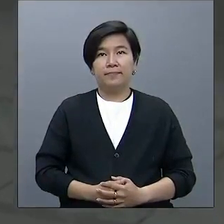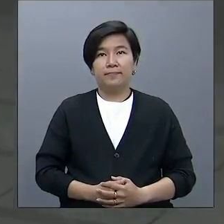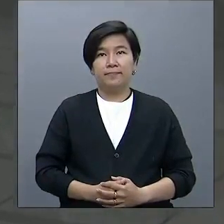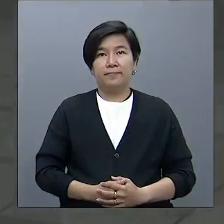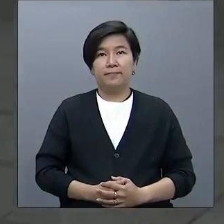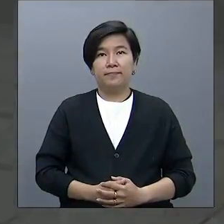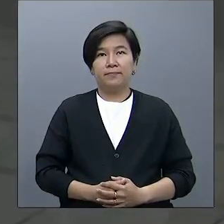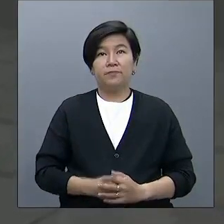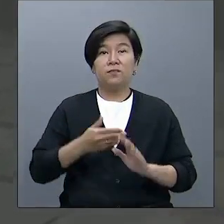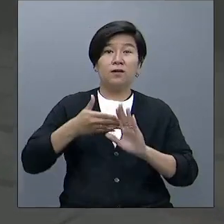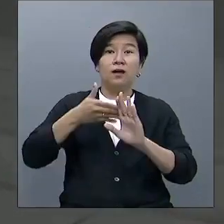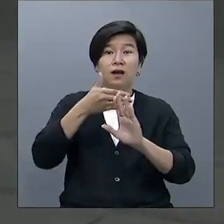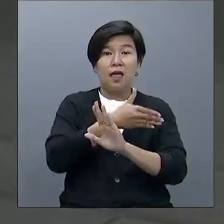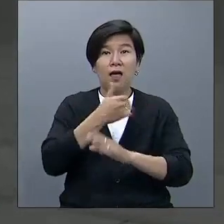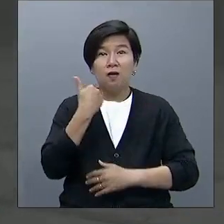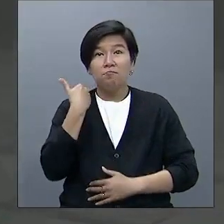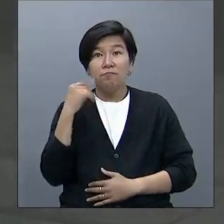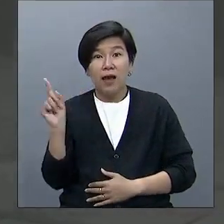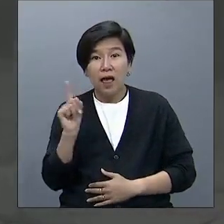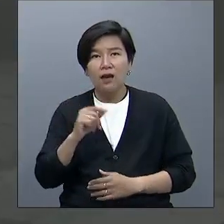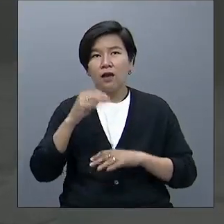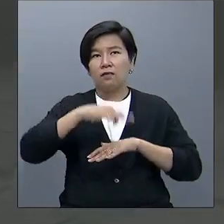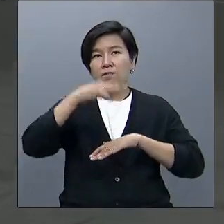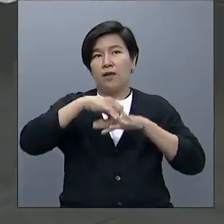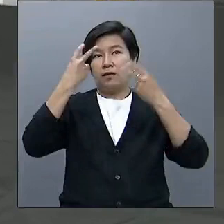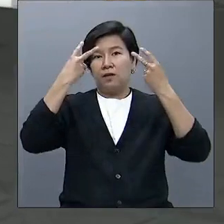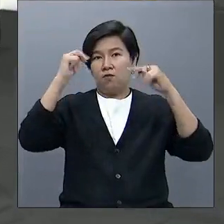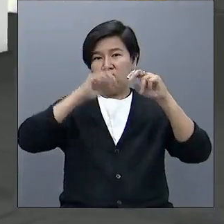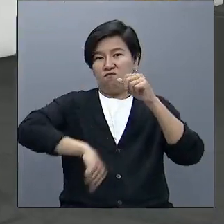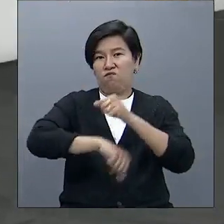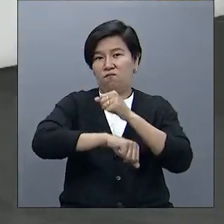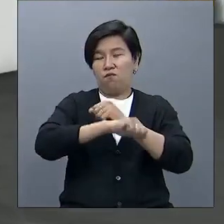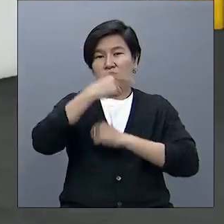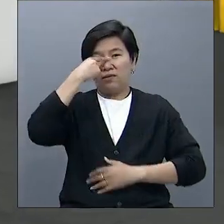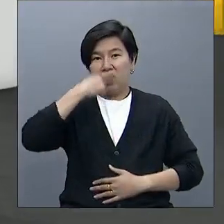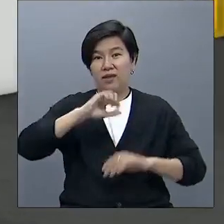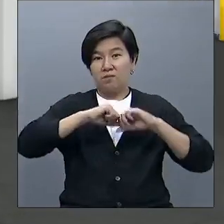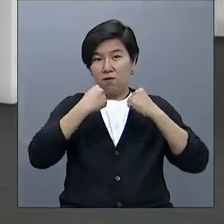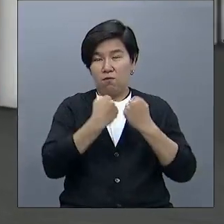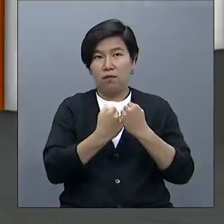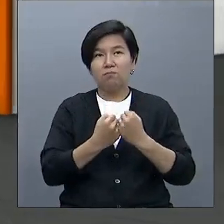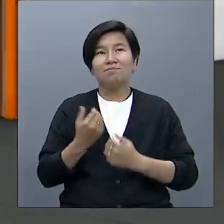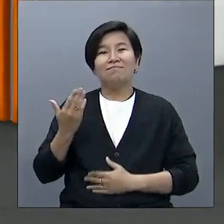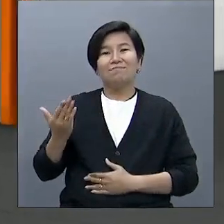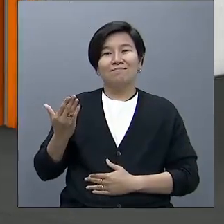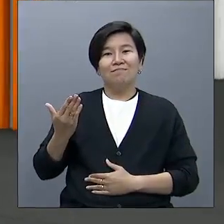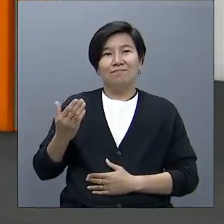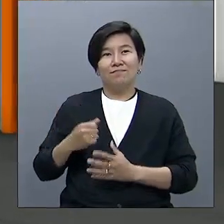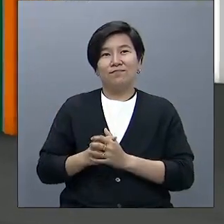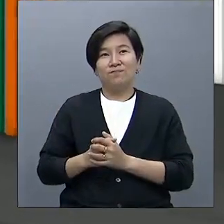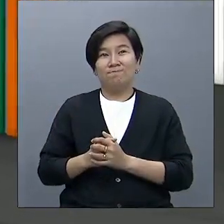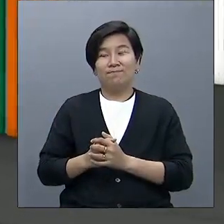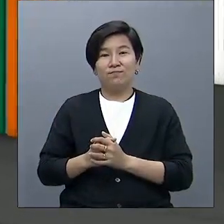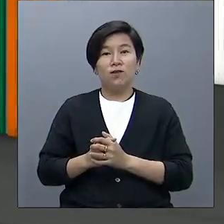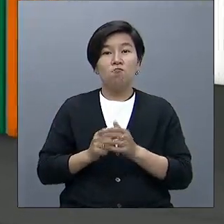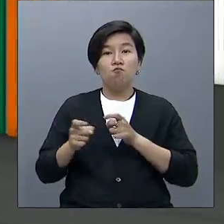หลังจากก่อนหน้านี้มีหลายคนออกมาเปิดตัวเพื่อชิงตำแหน่งนายกสมาคมกีฬาฟุตบอลแห่งประเทศไทยนะคะล่าสุดมาดามแป้งนวลพันธ์ล่ำซำผู้จัดการทีมชาติ